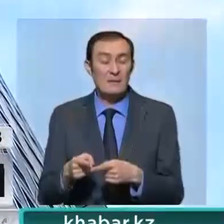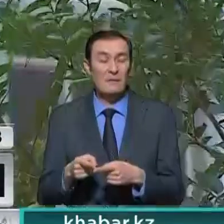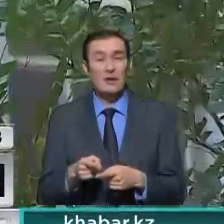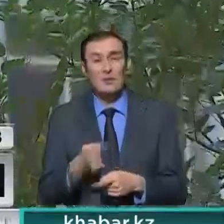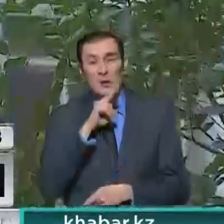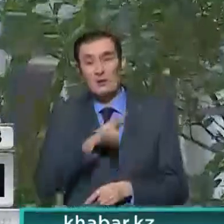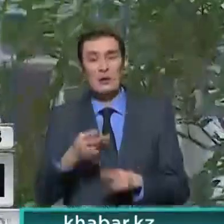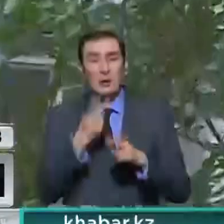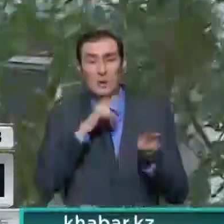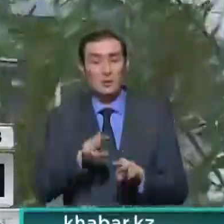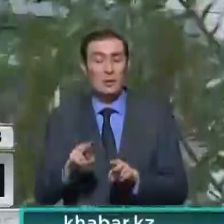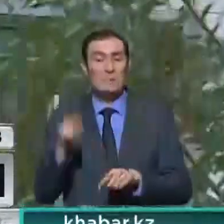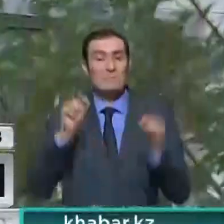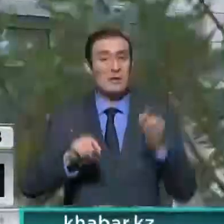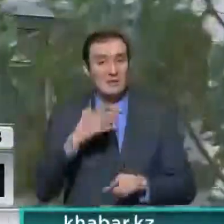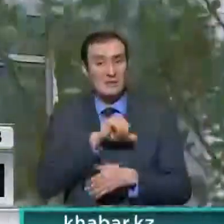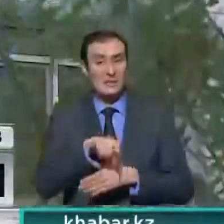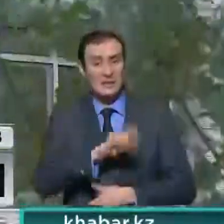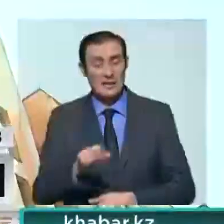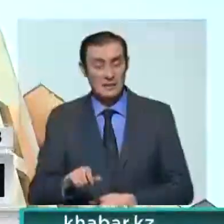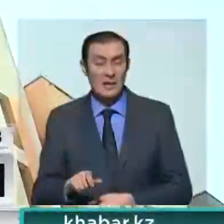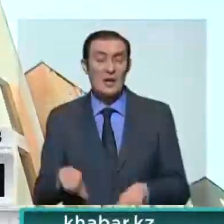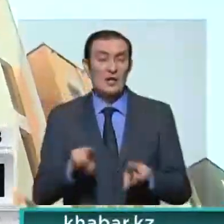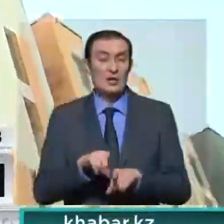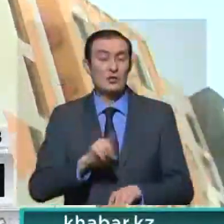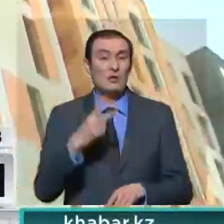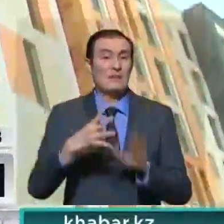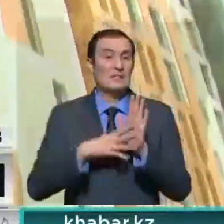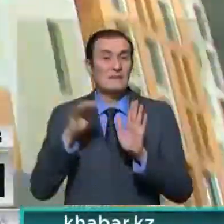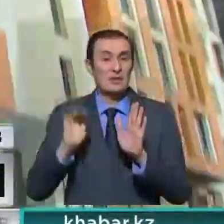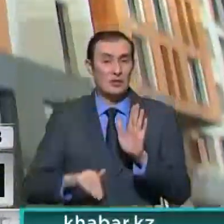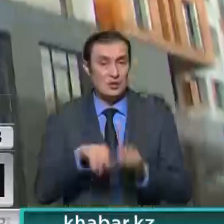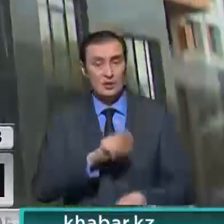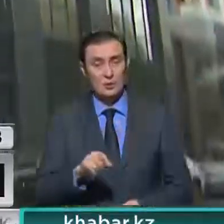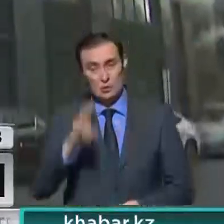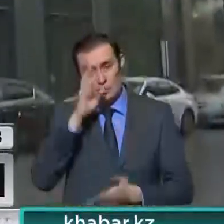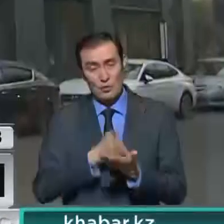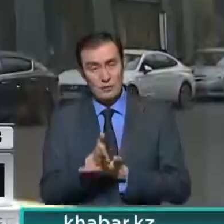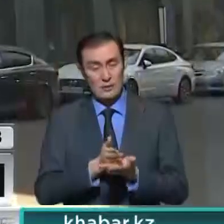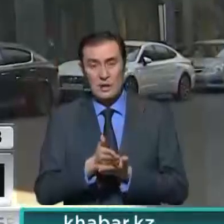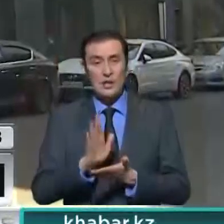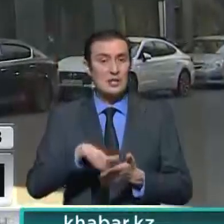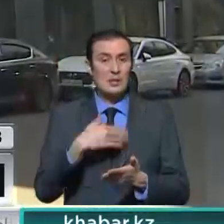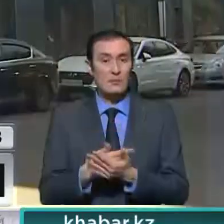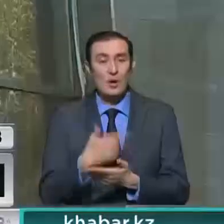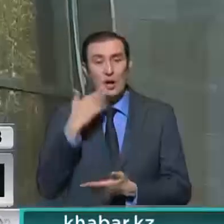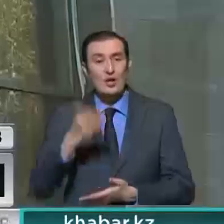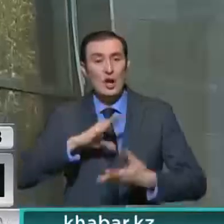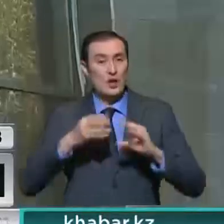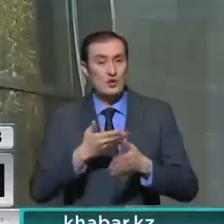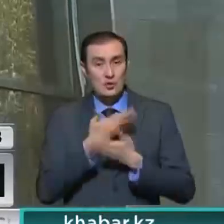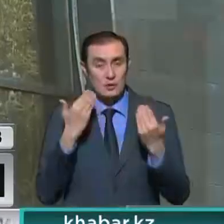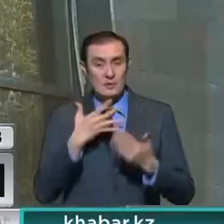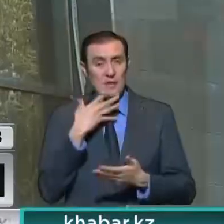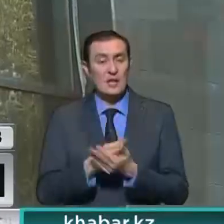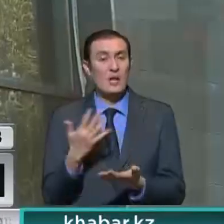контроля миграции иностранцев КГТ рассказали о том что 29 тысяч казахстанских чиновников до сих пор не отчитались о своих